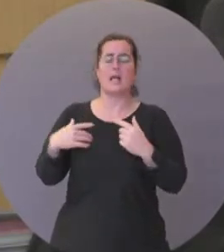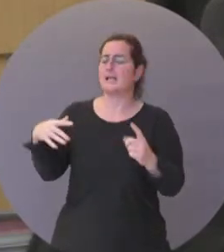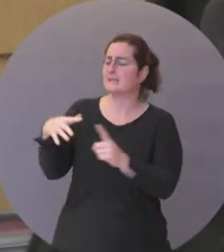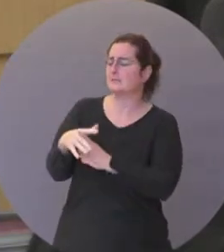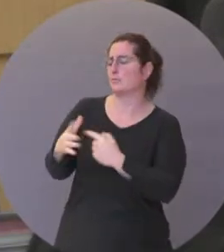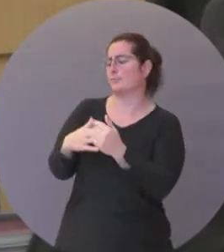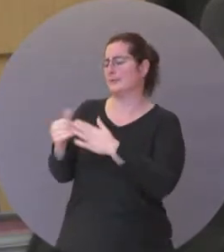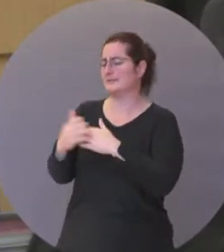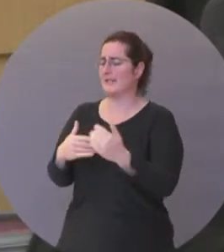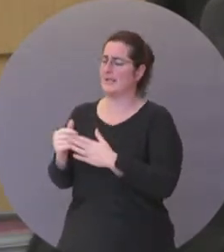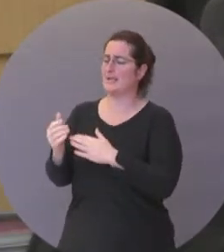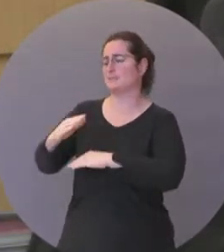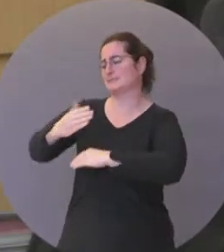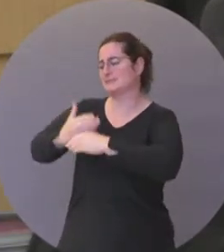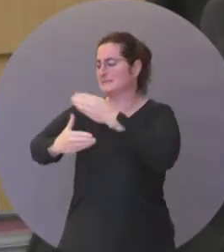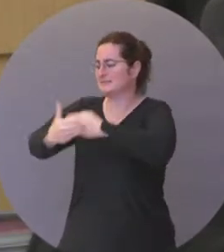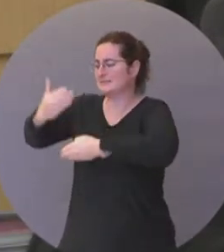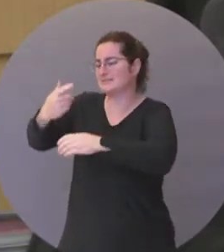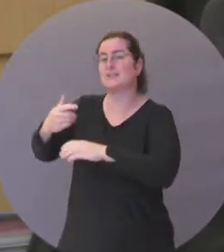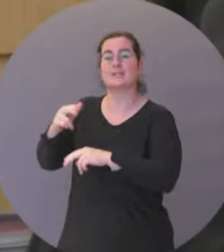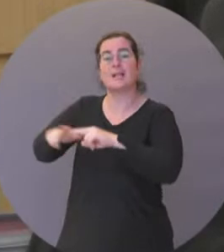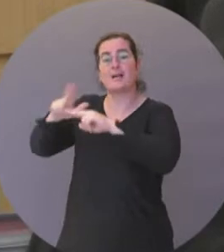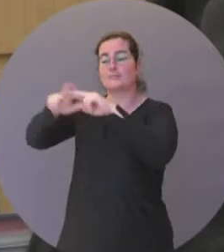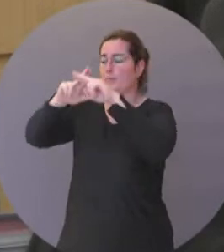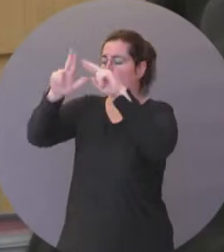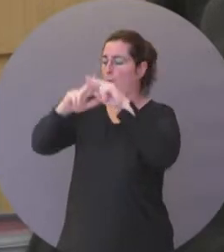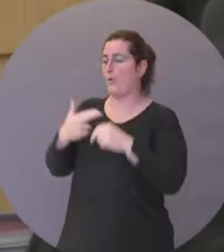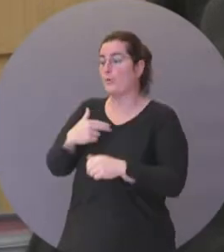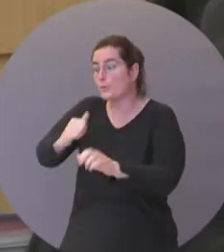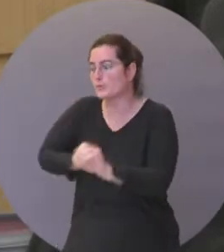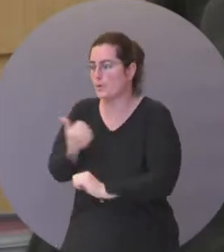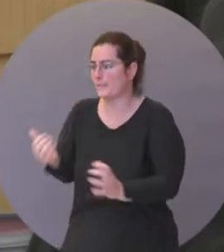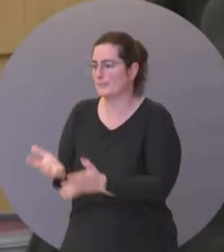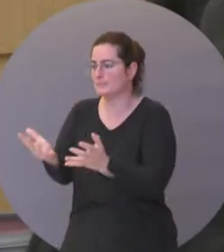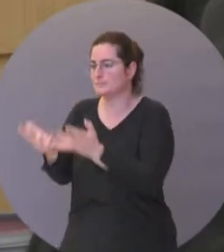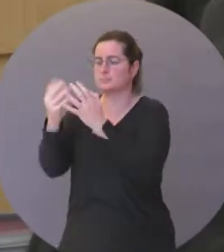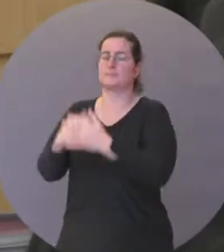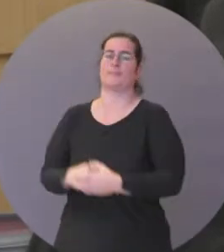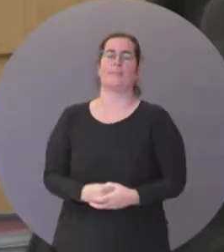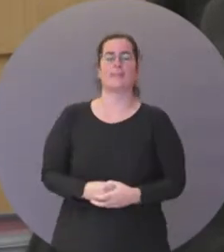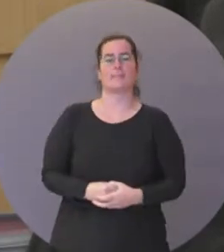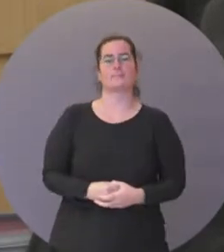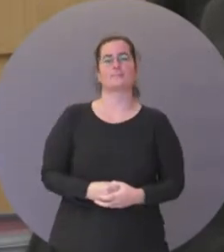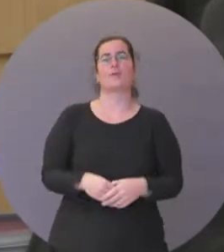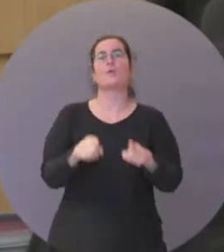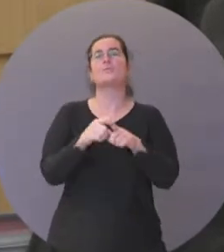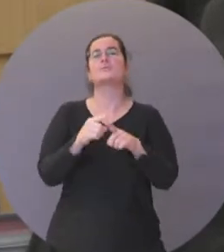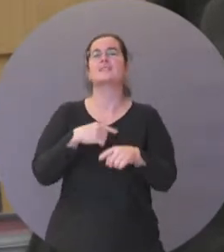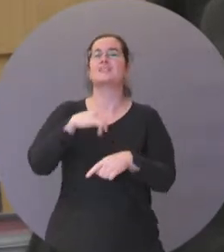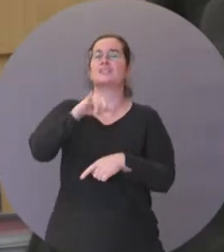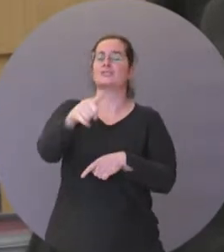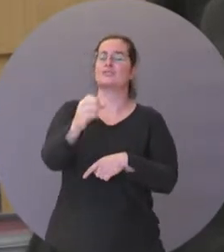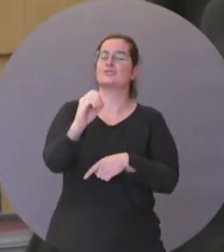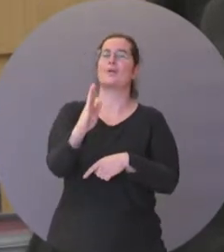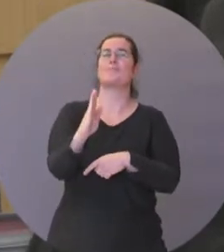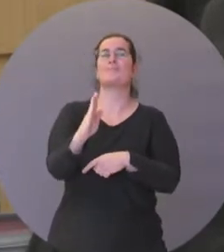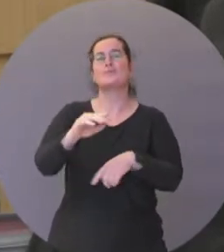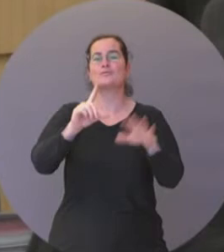du BTP etc ou encore le déploiement du dispositif job 76